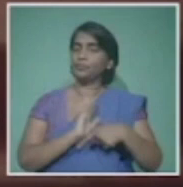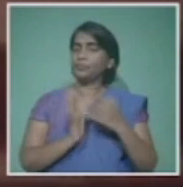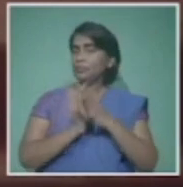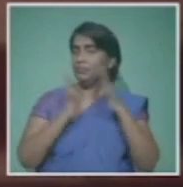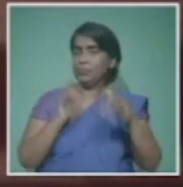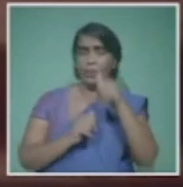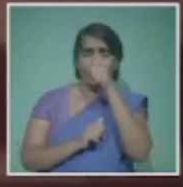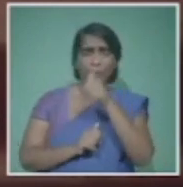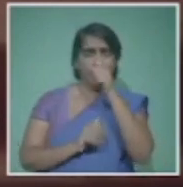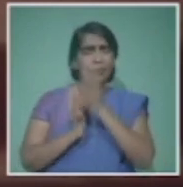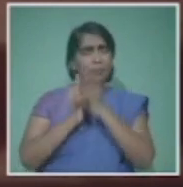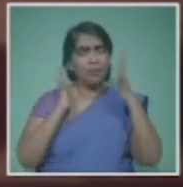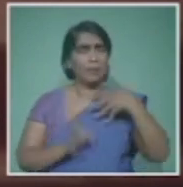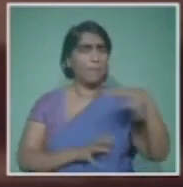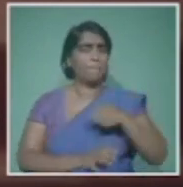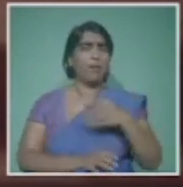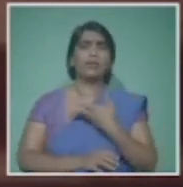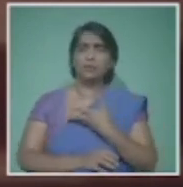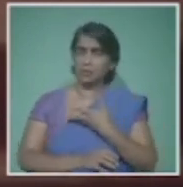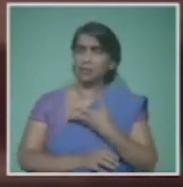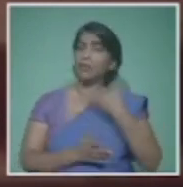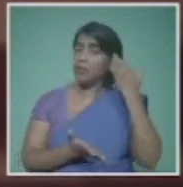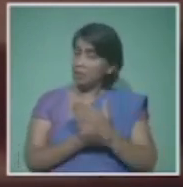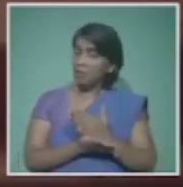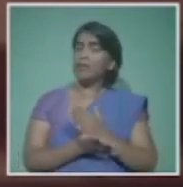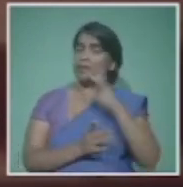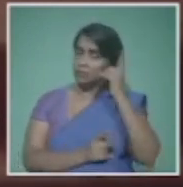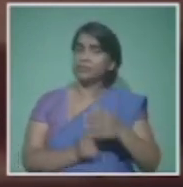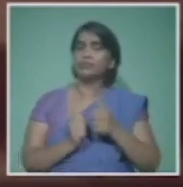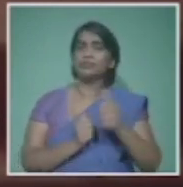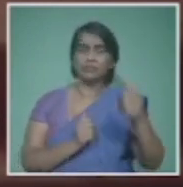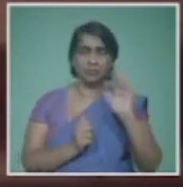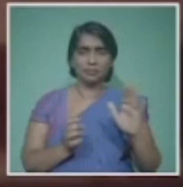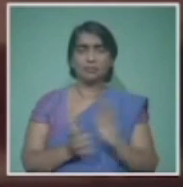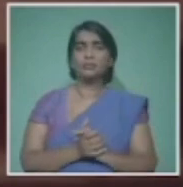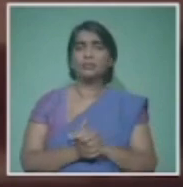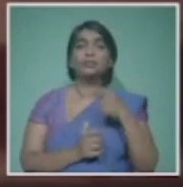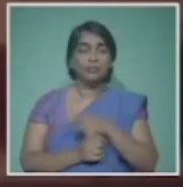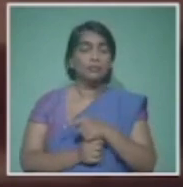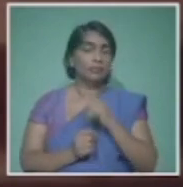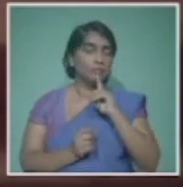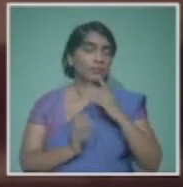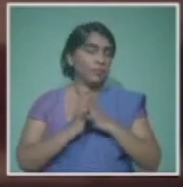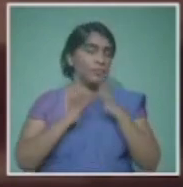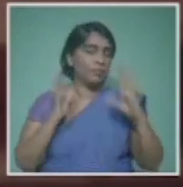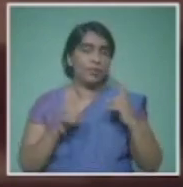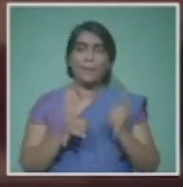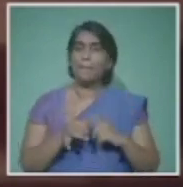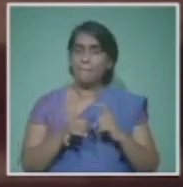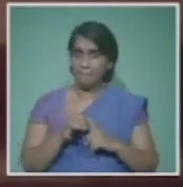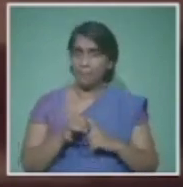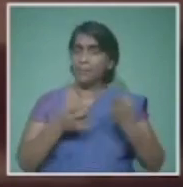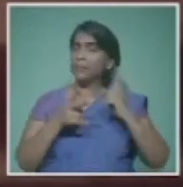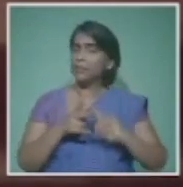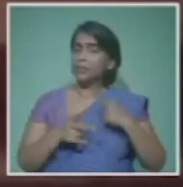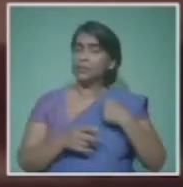විශාල දූෂණයක් තියෙනවා, අවභාවිතයක් තියෙනවා. ඒක හින්දා මේවා නවත්තන්න අනිවාර්යෙන් ක්‍රියාත්මක වෙන්න ඕනේ. මේකයි මෙතෙන් තියෙන විශාලම ප්‍රශ්නේ.